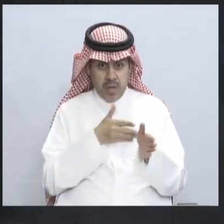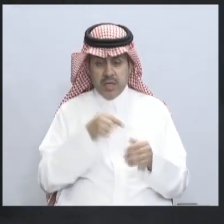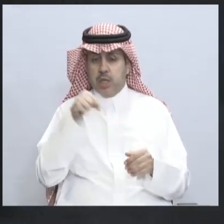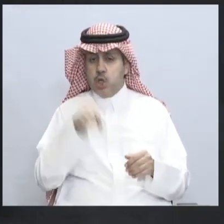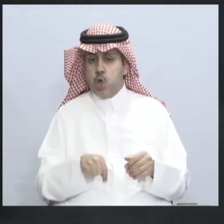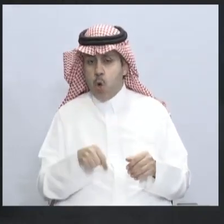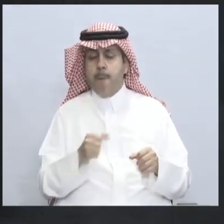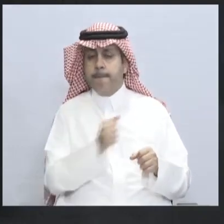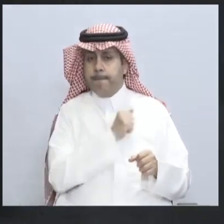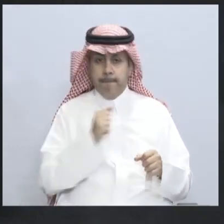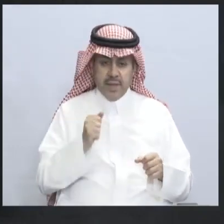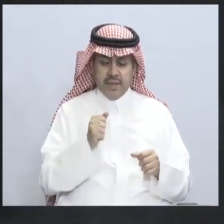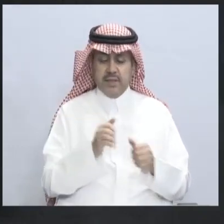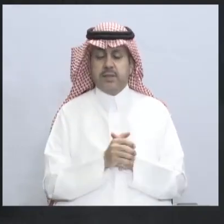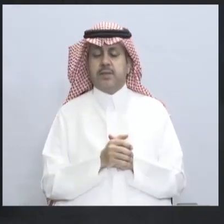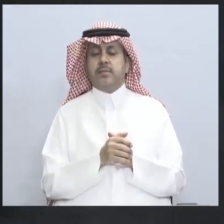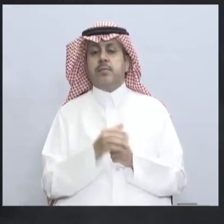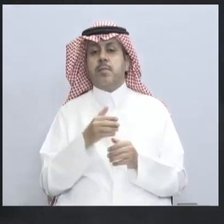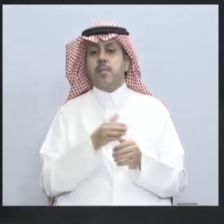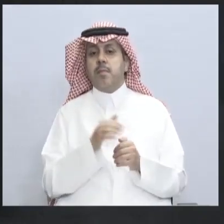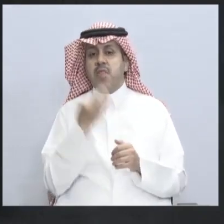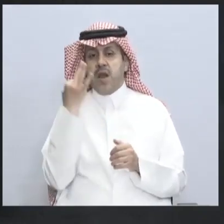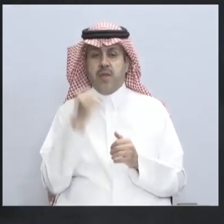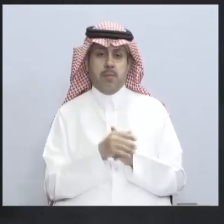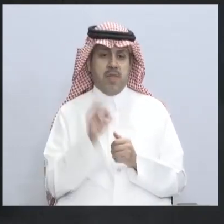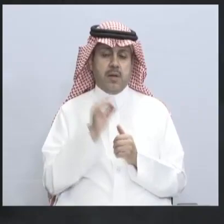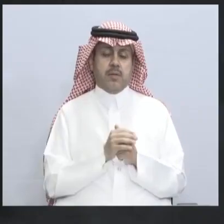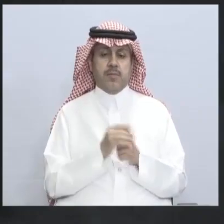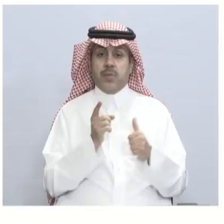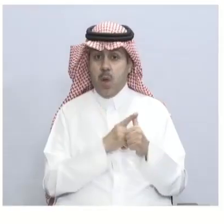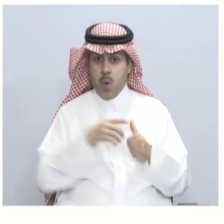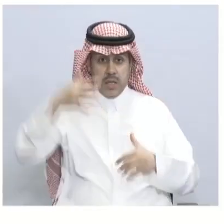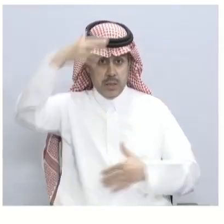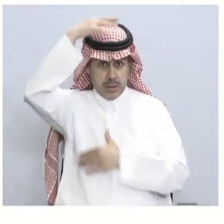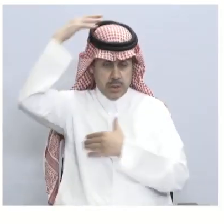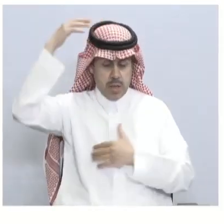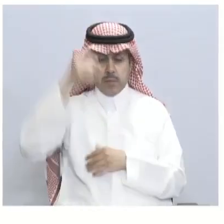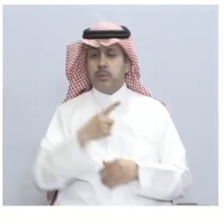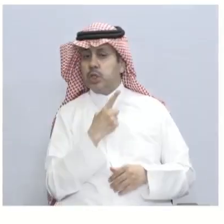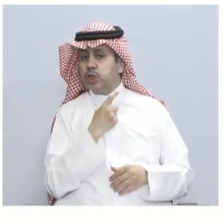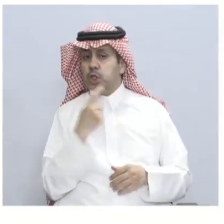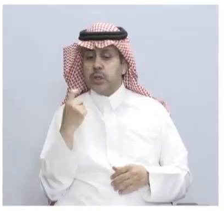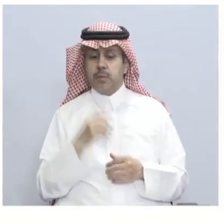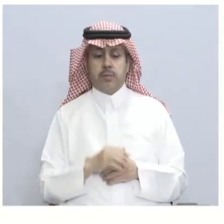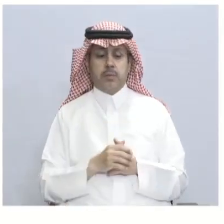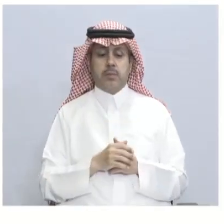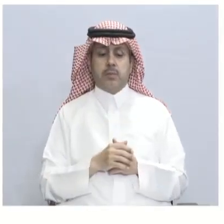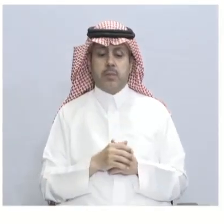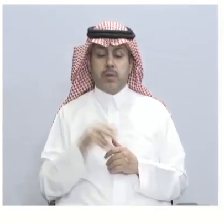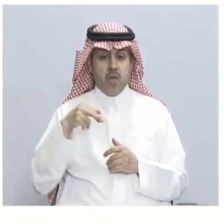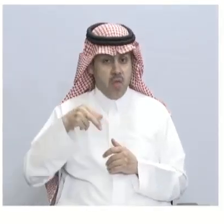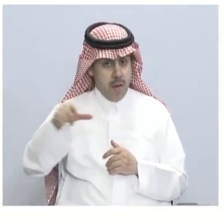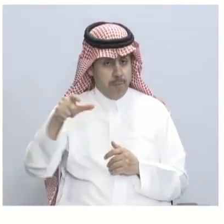معنا احسنتم اولا الاغتسال والتطيب احسنتم